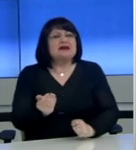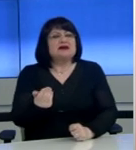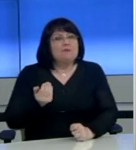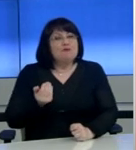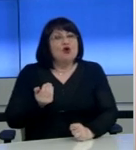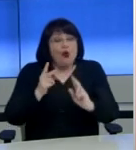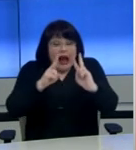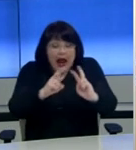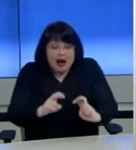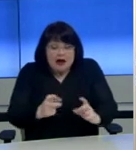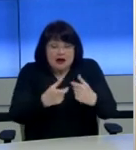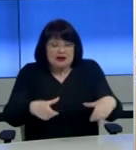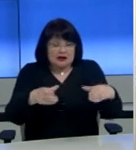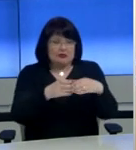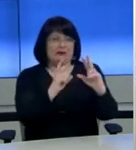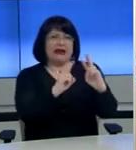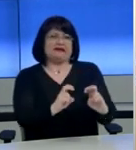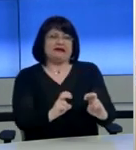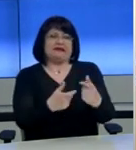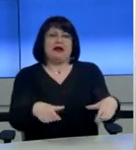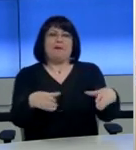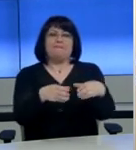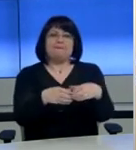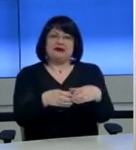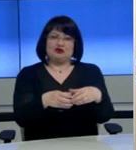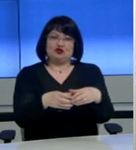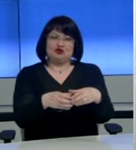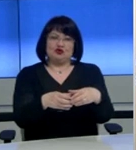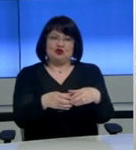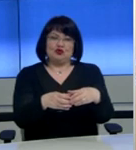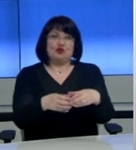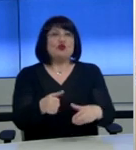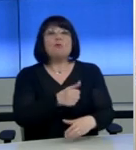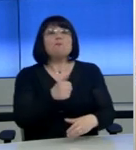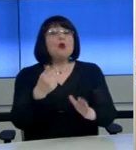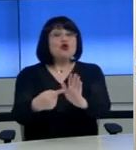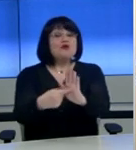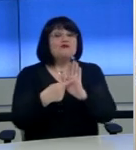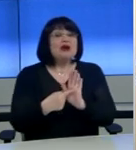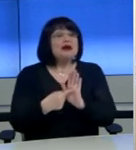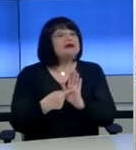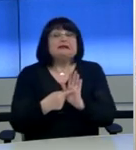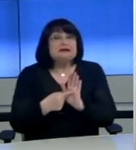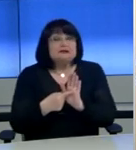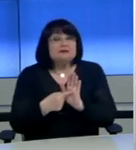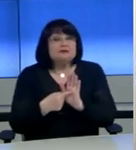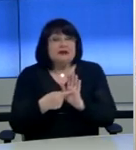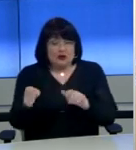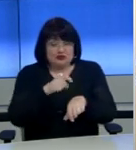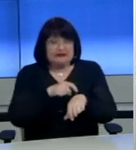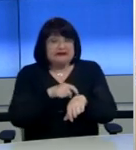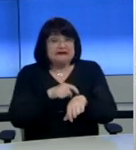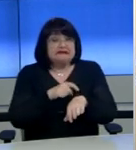στην προανακριτική, στην εξεταστική, το μόνο που ανέδειξε αυτή η εξεταστική μέχρι σήμερα είναι